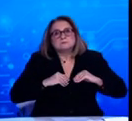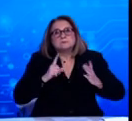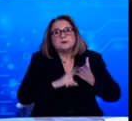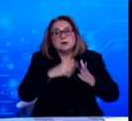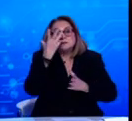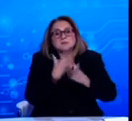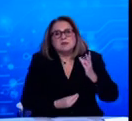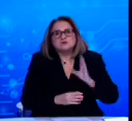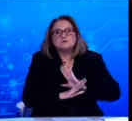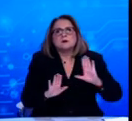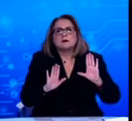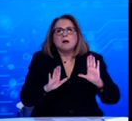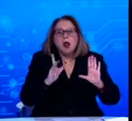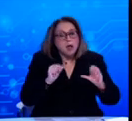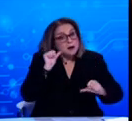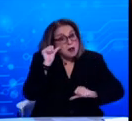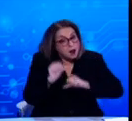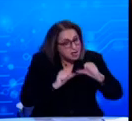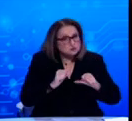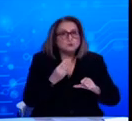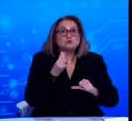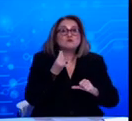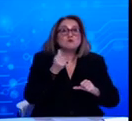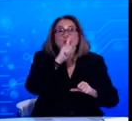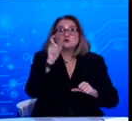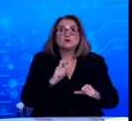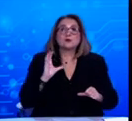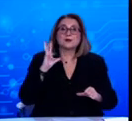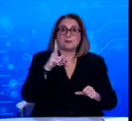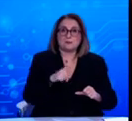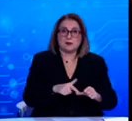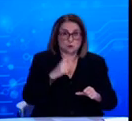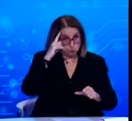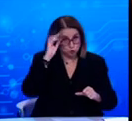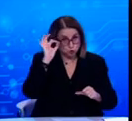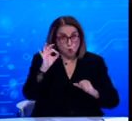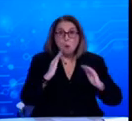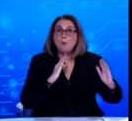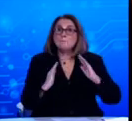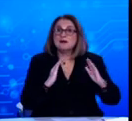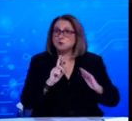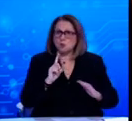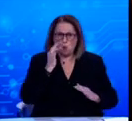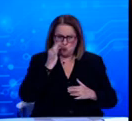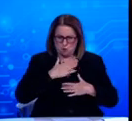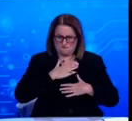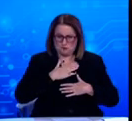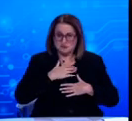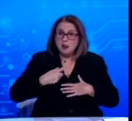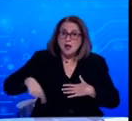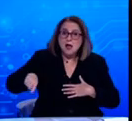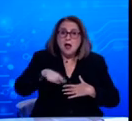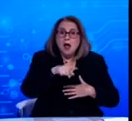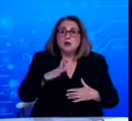μας. Το κάνουμε για να προστατεύσουμε όχι μόνο τους εαυτούς μας, αλλά και όσους αγαπάμε.